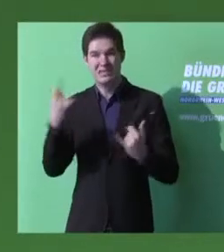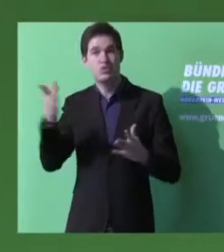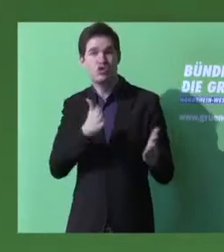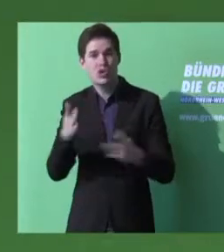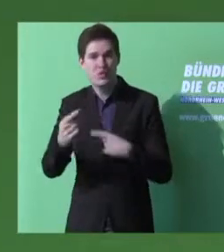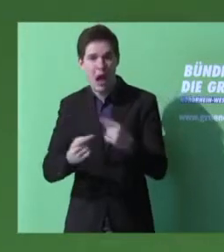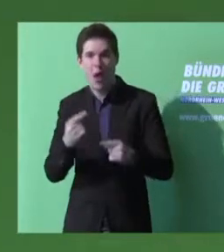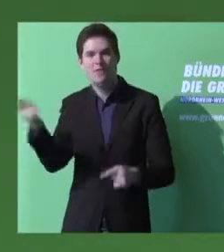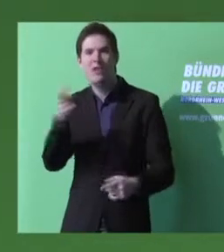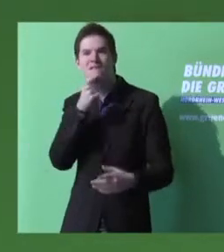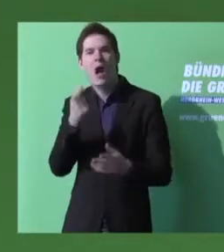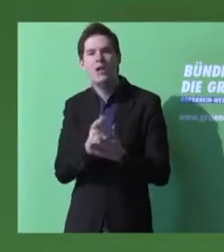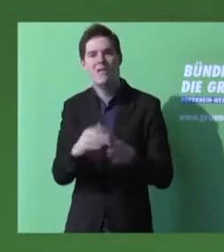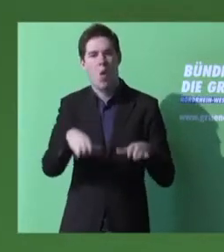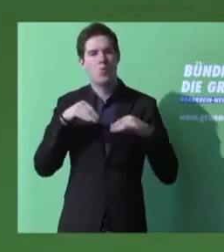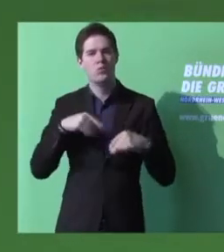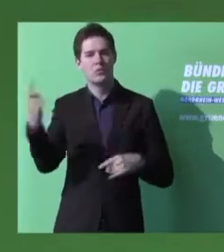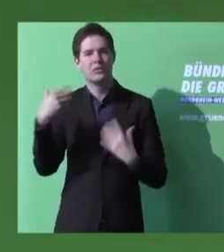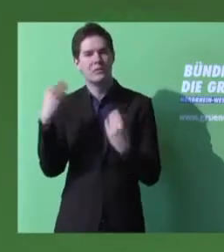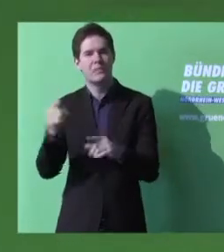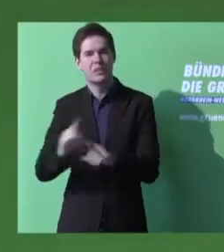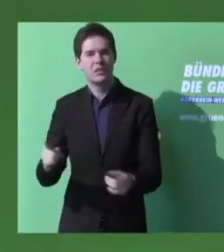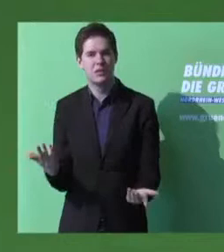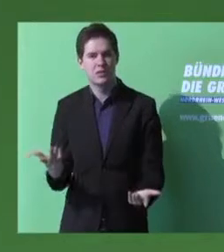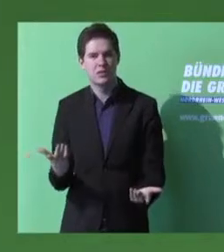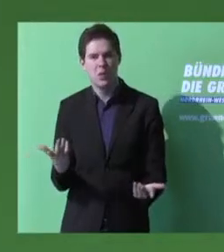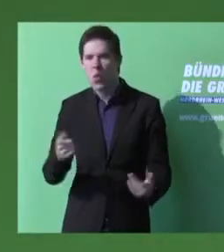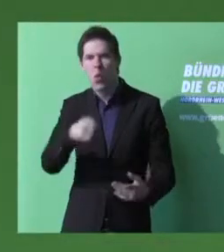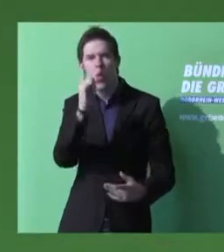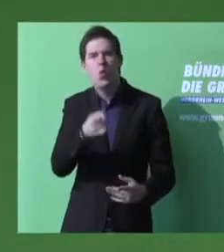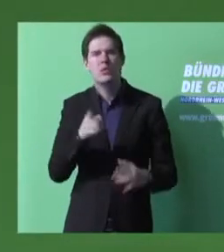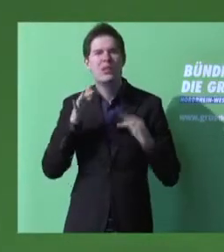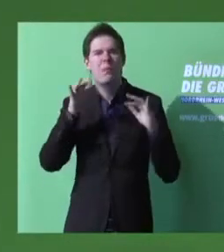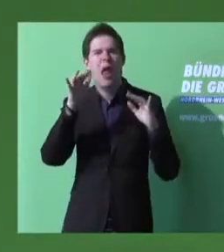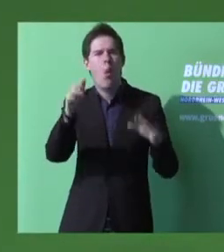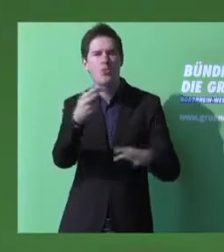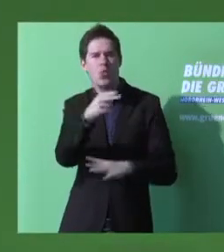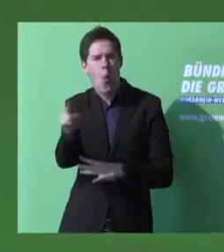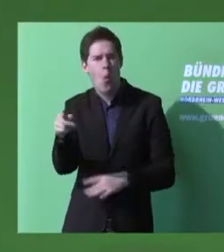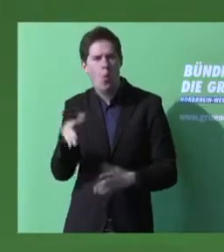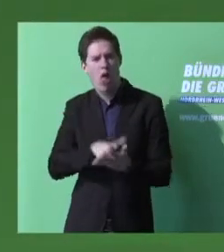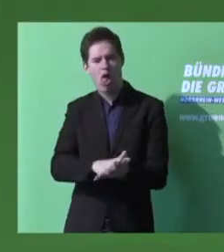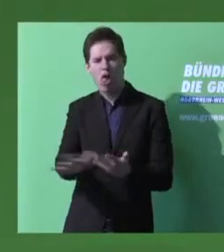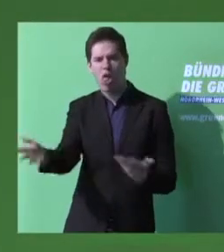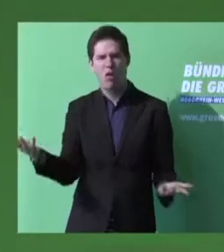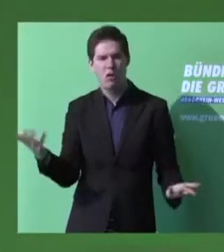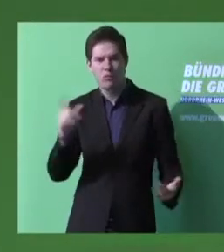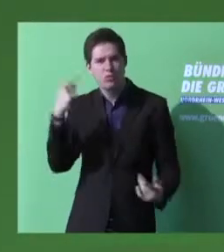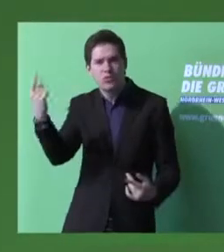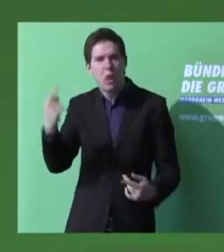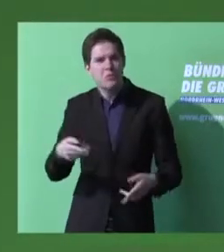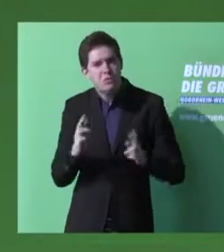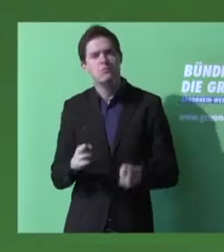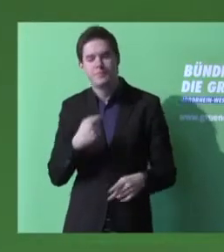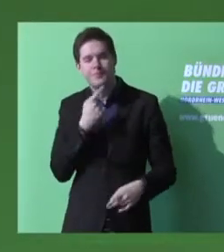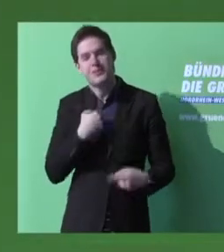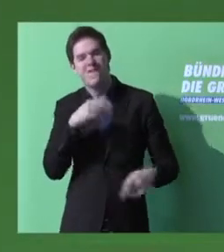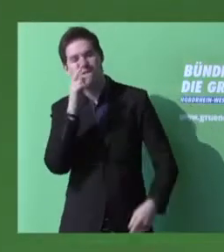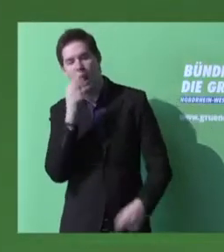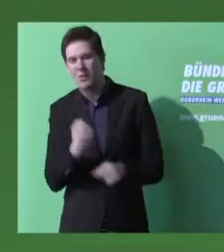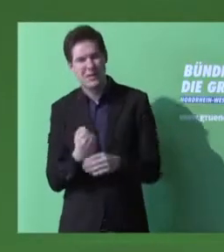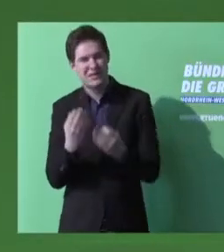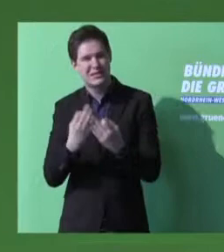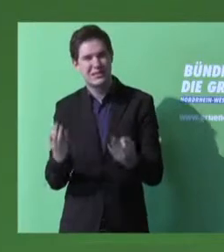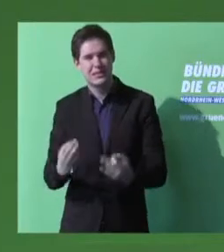dass es ein Debakel gibt von mehreren 100 Millionen € in der Drohnenfrage. Liebe Freunde und Freunde, ich denke, es wäre gut